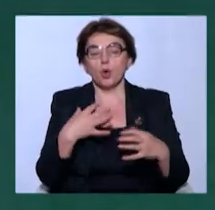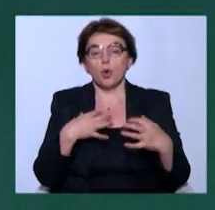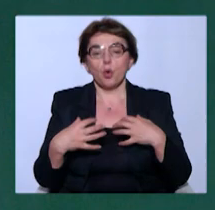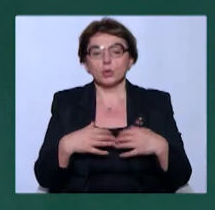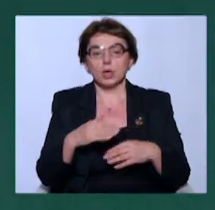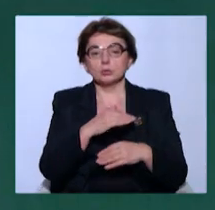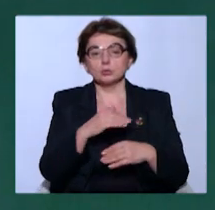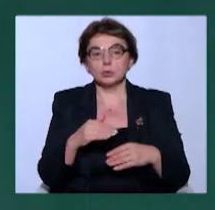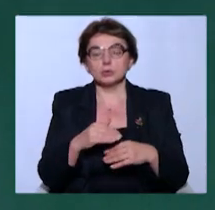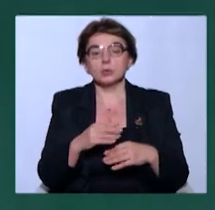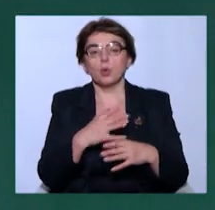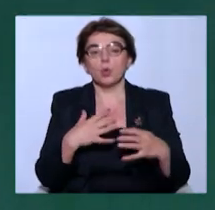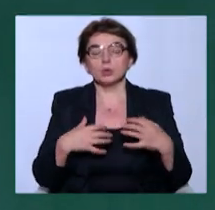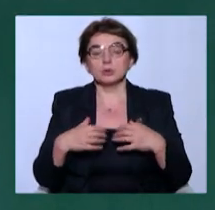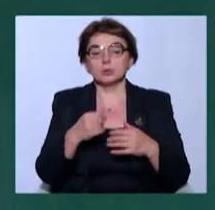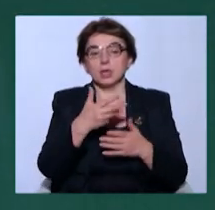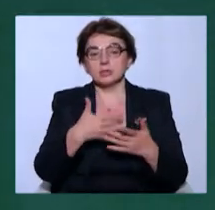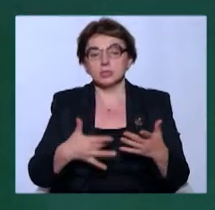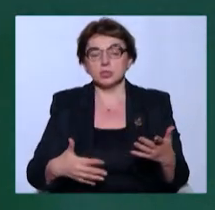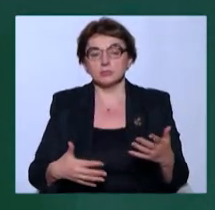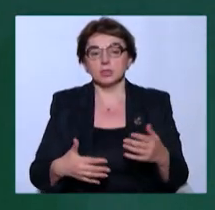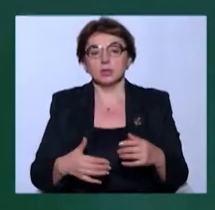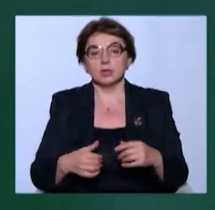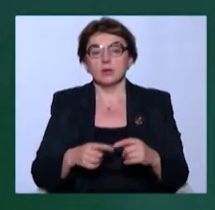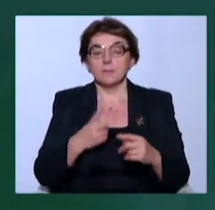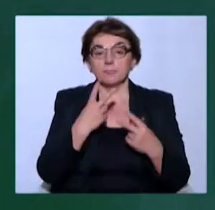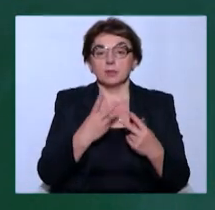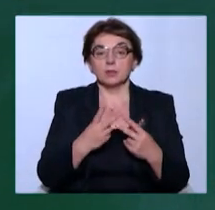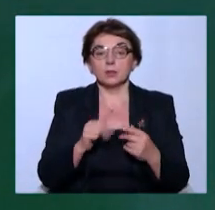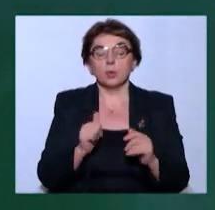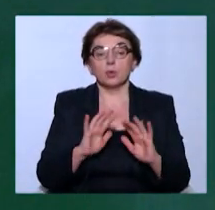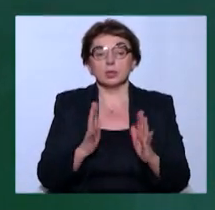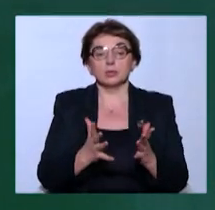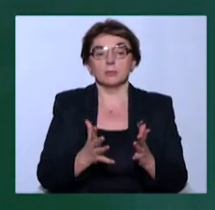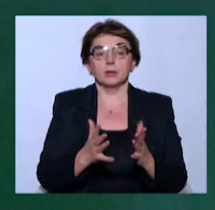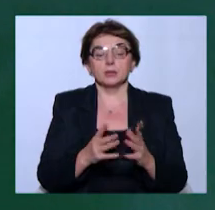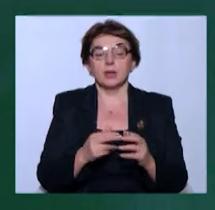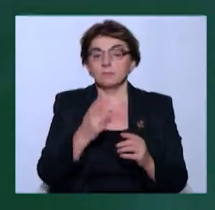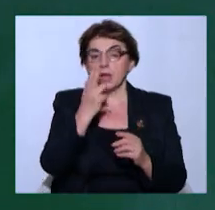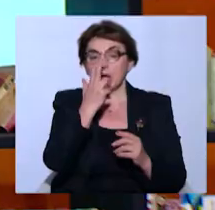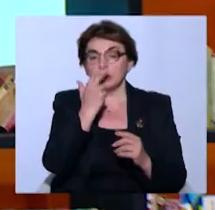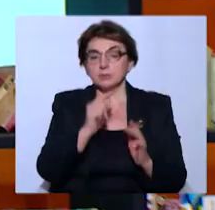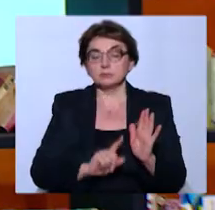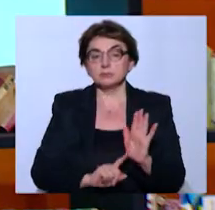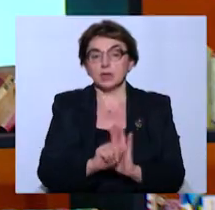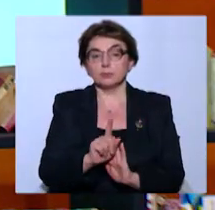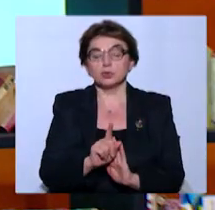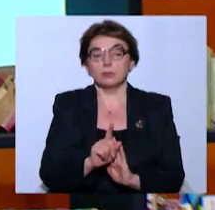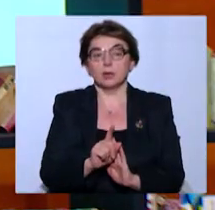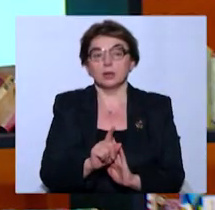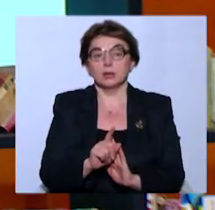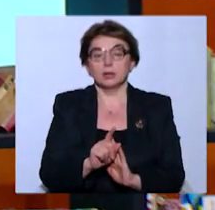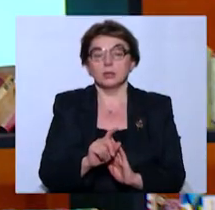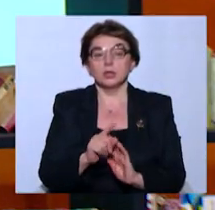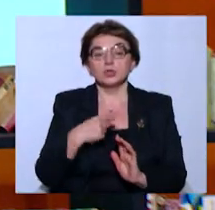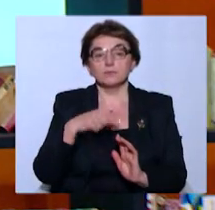დონეზე, ორგანოთა დონეზე და ასე შემდეგ. განვიხილოთ, როგორ ხდება ადაპტაციის წარმოშობა.